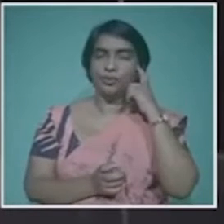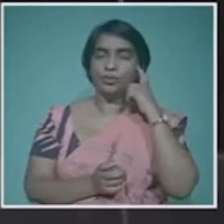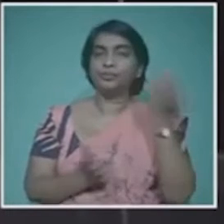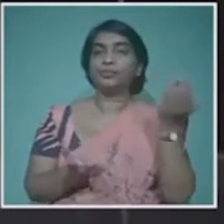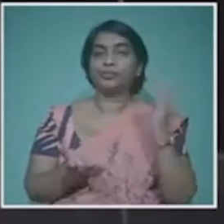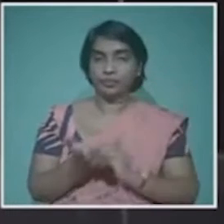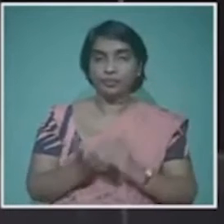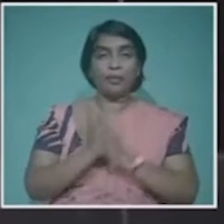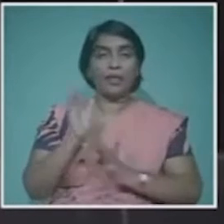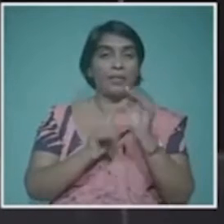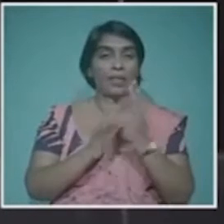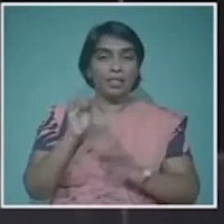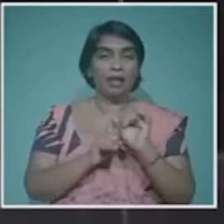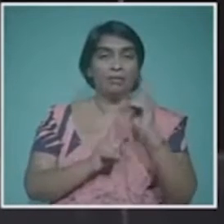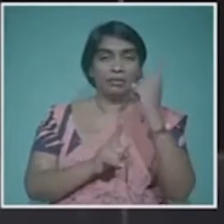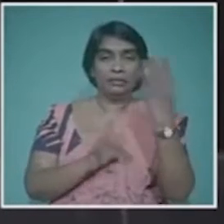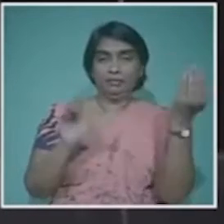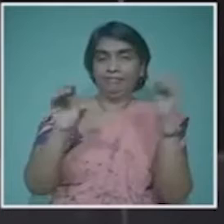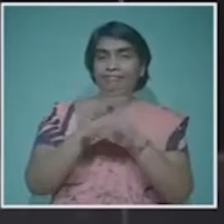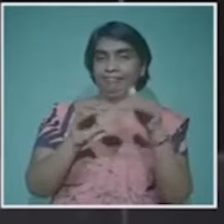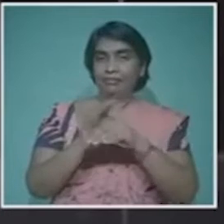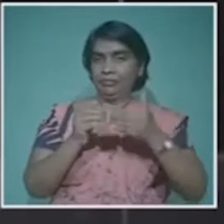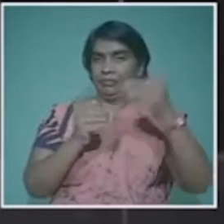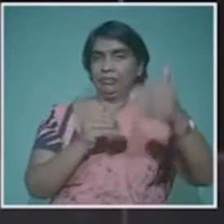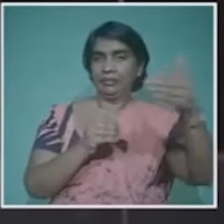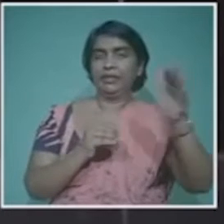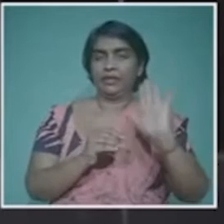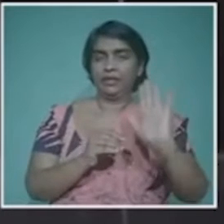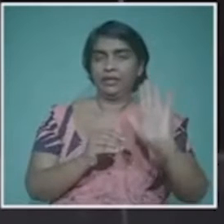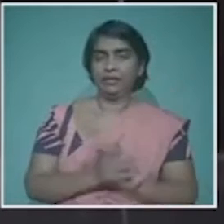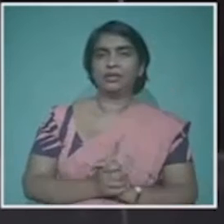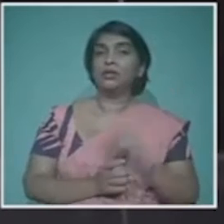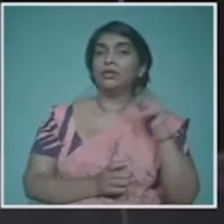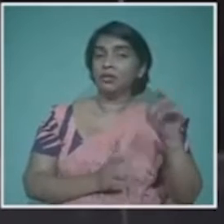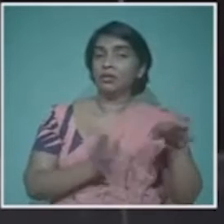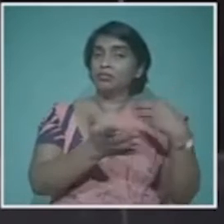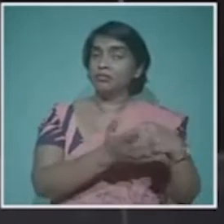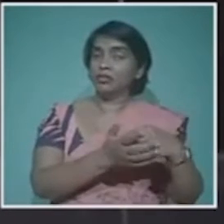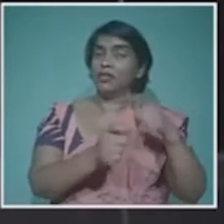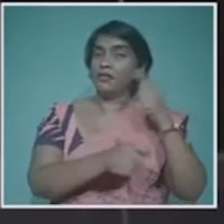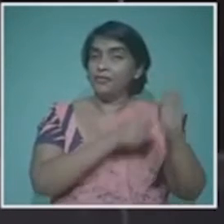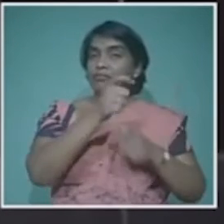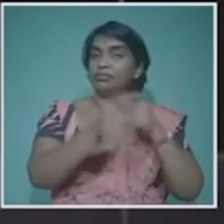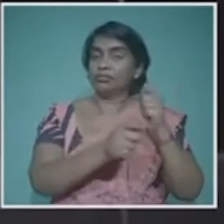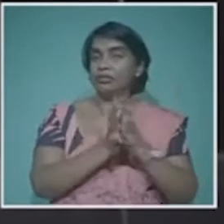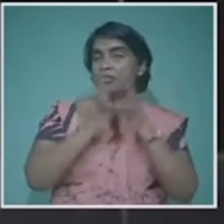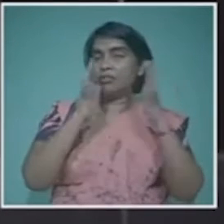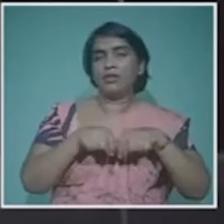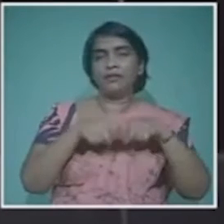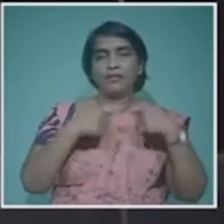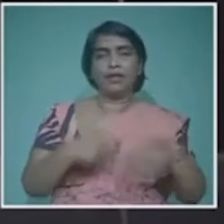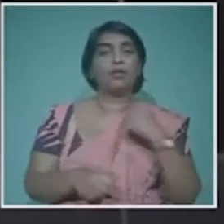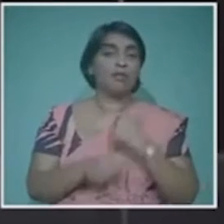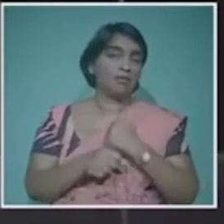அமைச்சர்களின் எண்ணிக்கை 70 அதிகரிக்கும் இந்த நிலையில் நாட்டில் மேலும் சிலர் அமைச்சு பதவிகளை பெற்றுக்கொள்ள வரிசையில் காத்திருக்கிறார்கள்